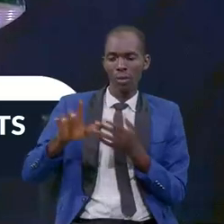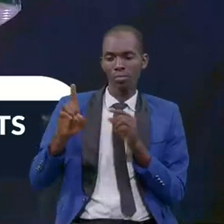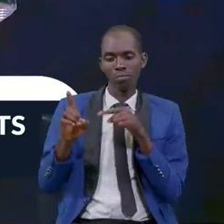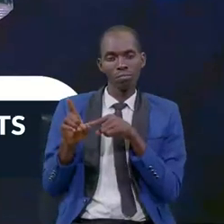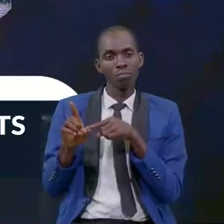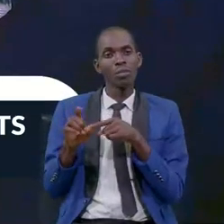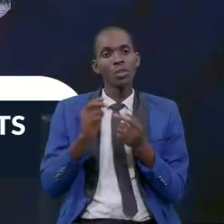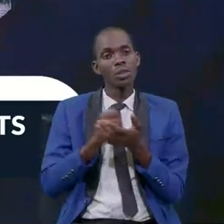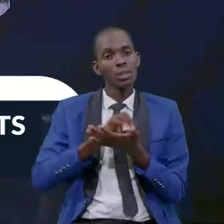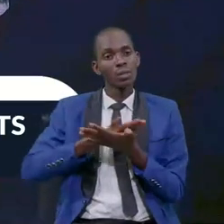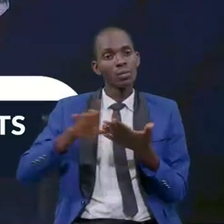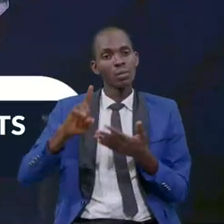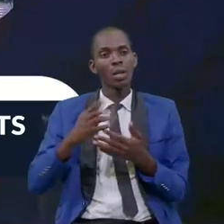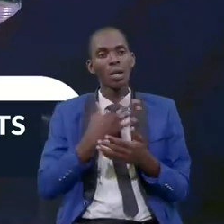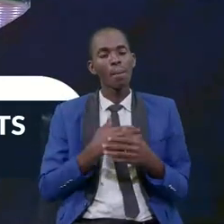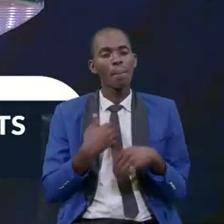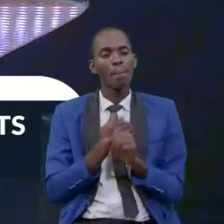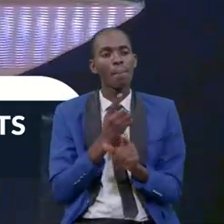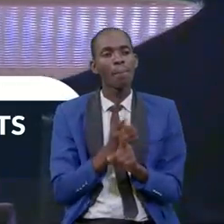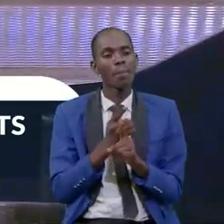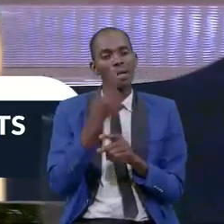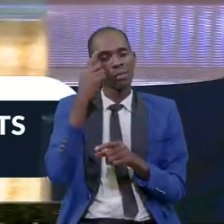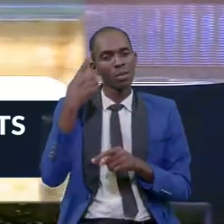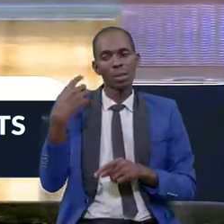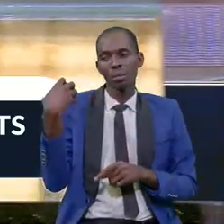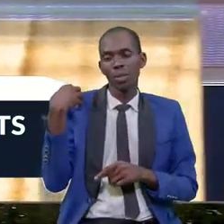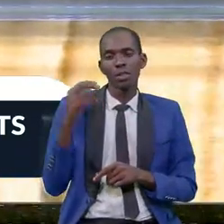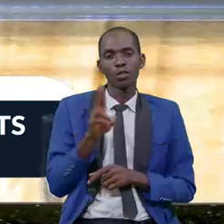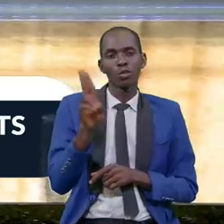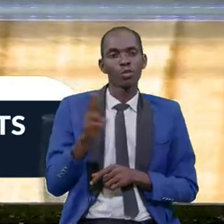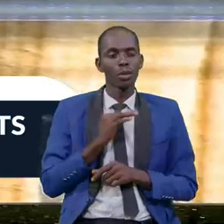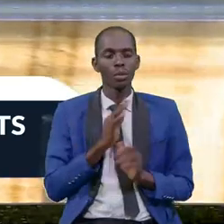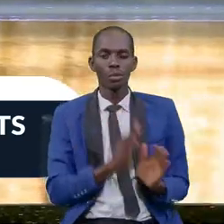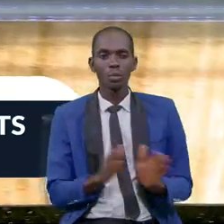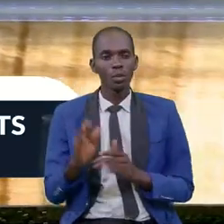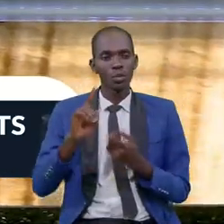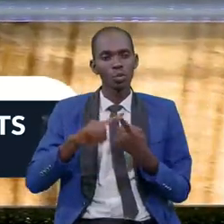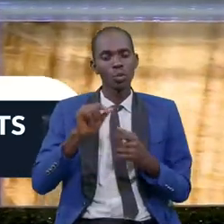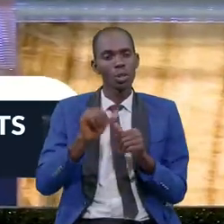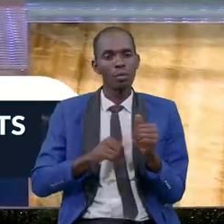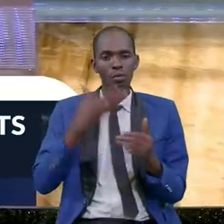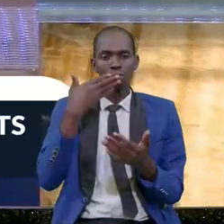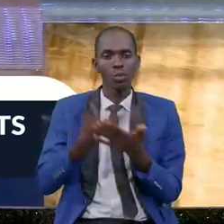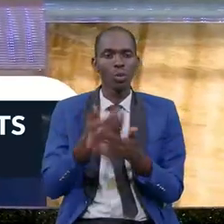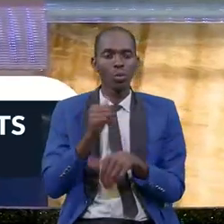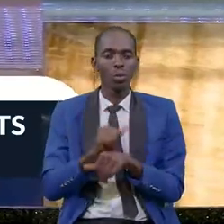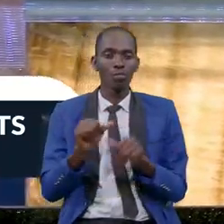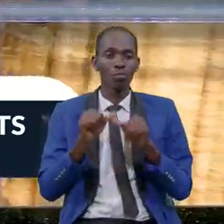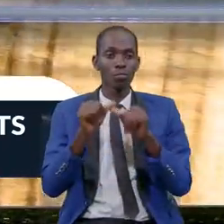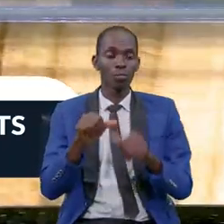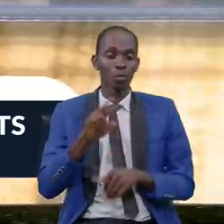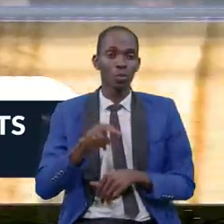ça, utile à son maître, propre à toute bonne œuvre. Le